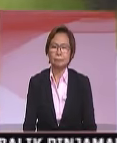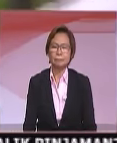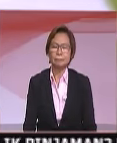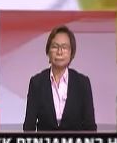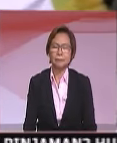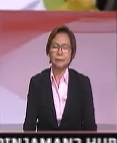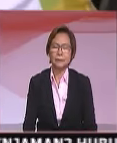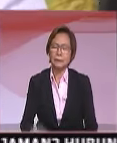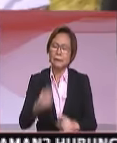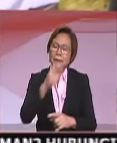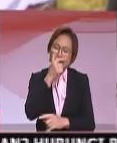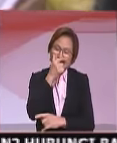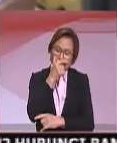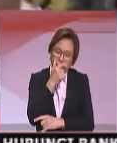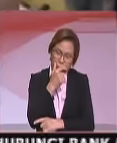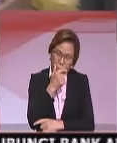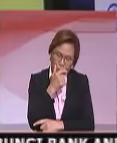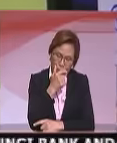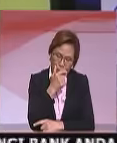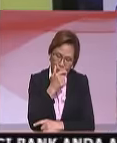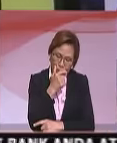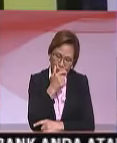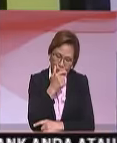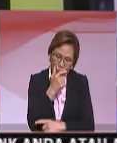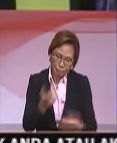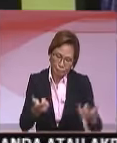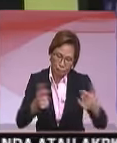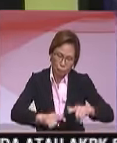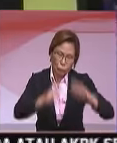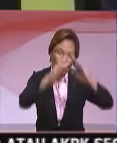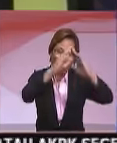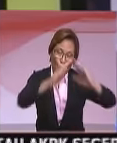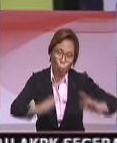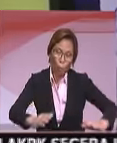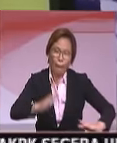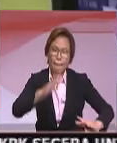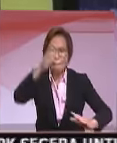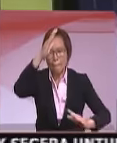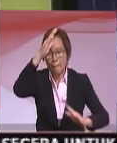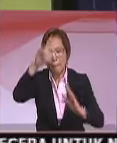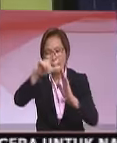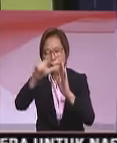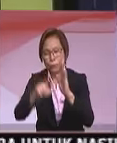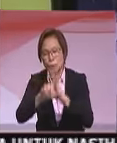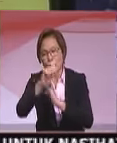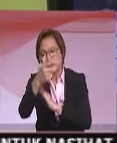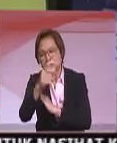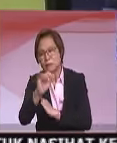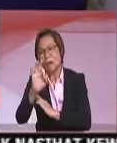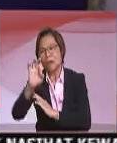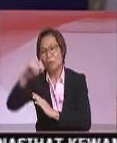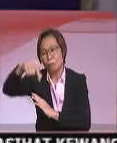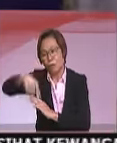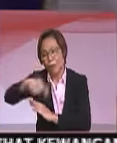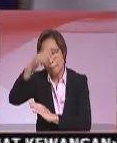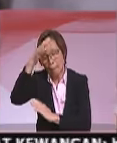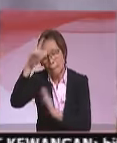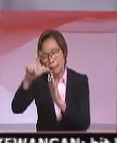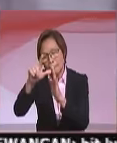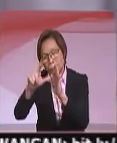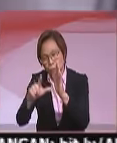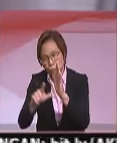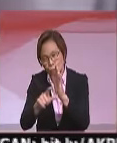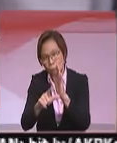Sementara itu, suasana pilu dan hiba menyelubungi kediaman keluarga mentua Muhammad Syafiq apabila bapa mentuanya,